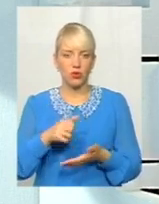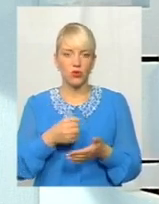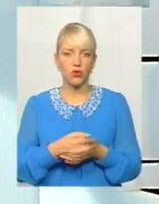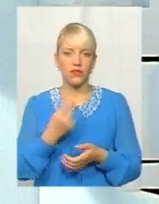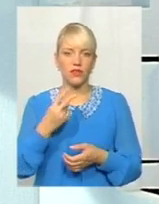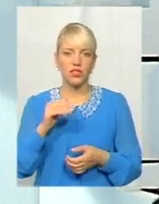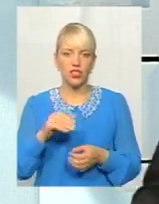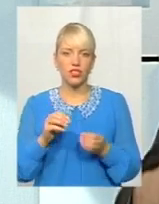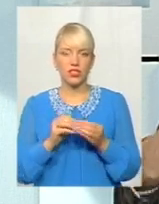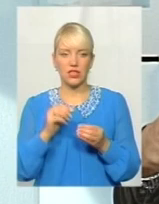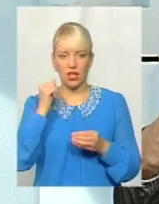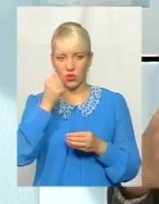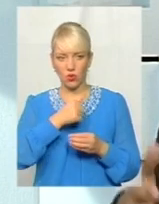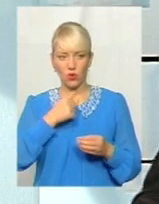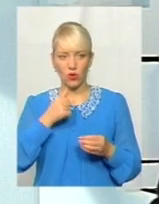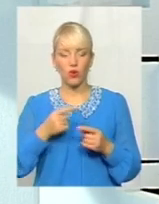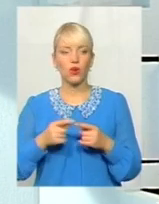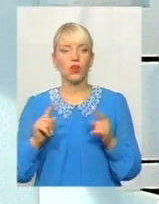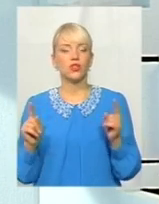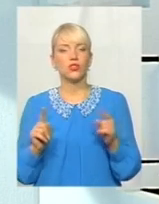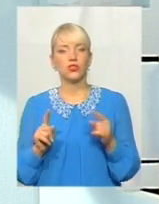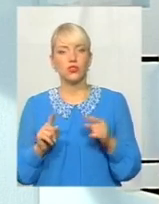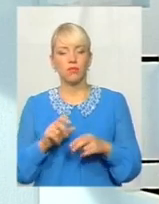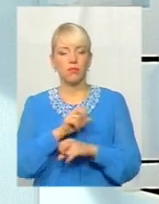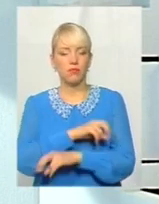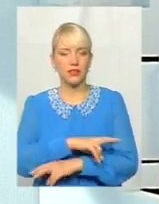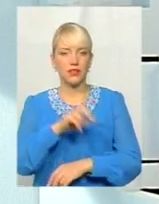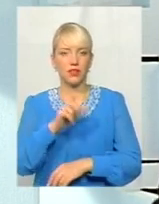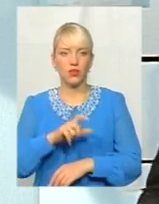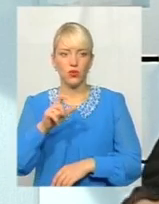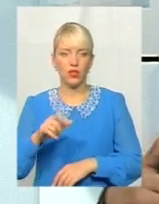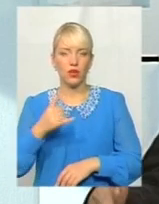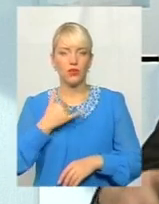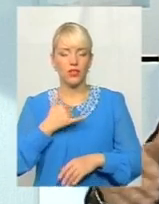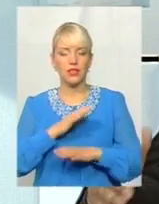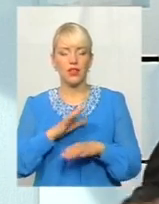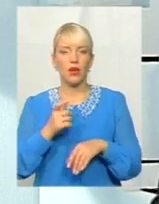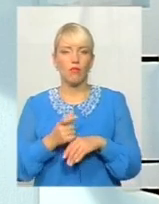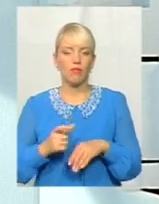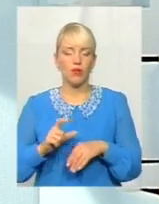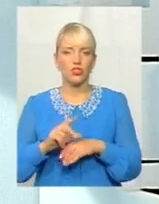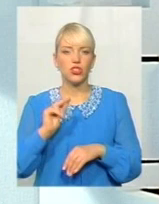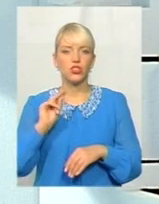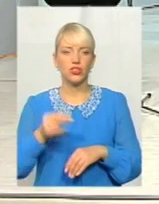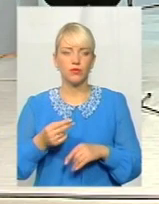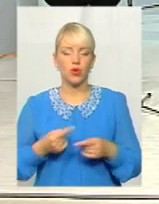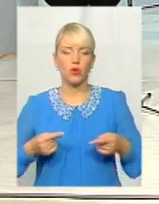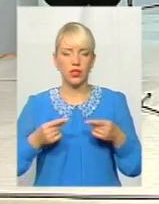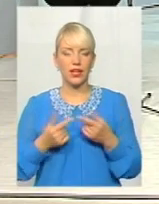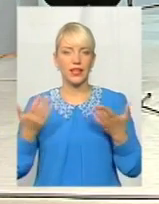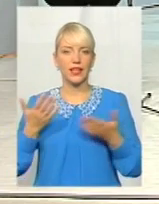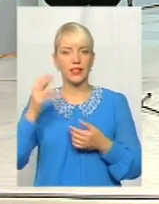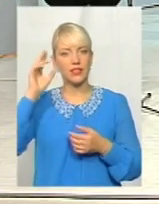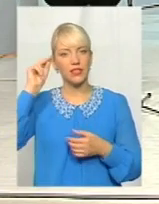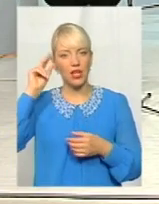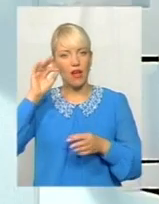року. Тобто, наприклад, щоб бідних людей у нас не було більше, ніж конкретний якийсь